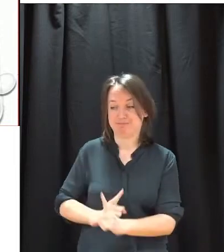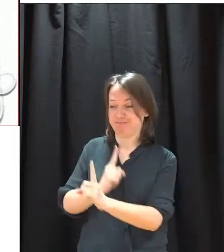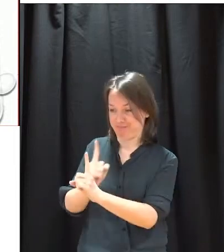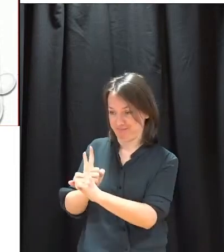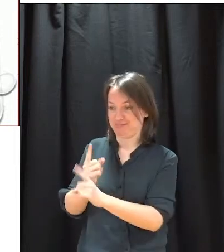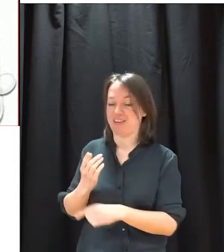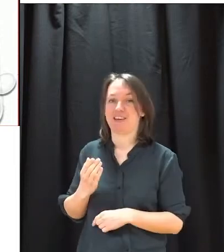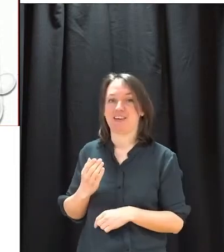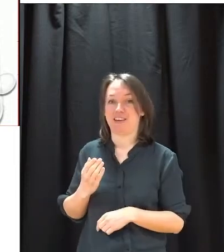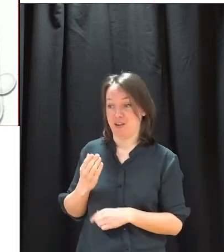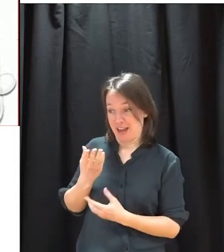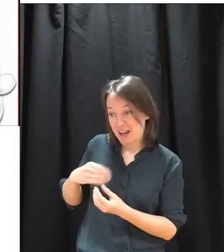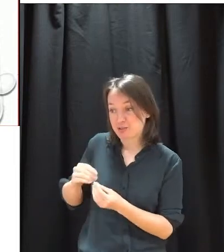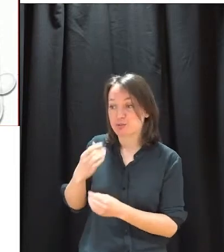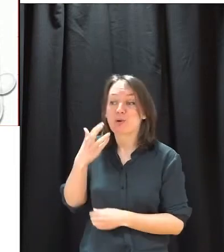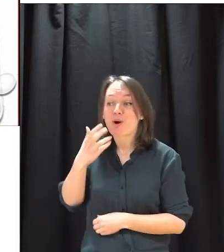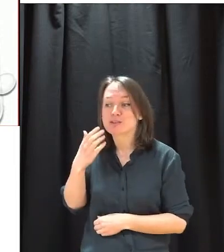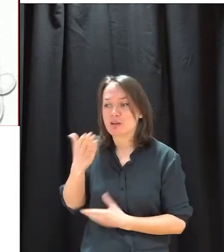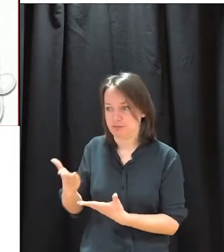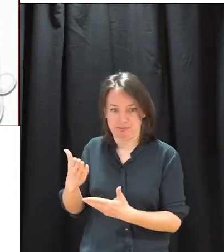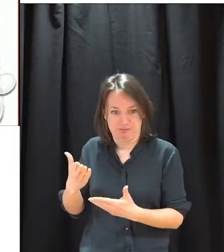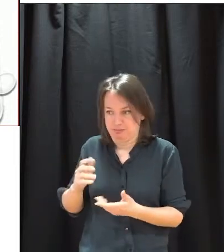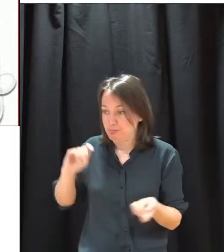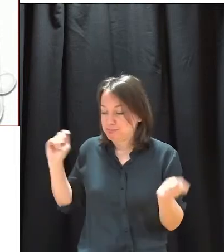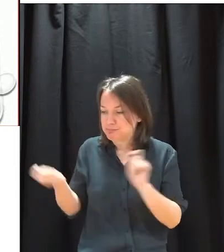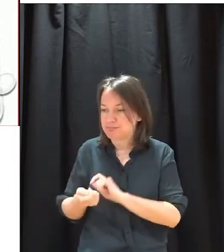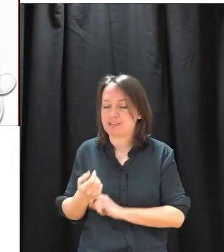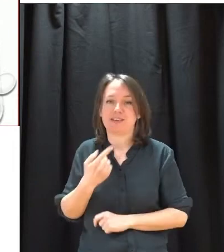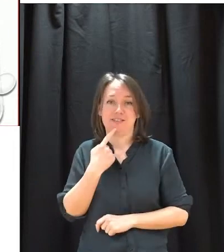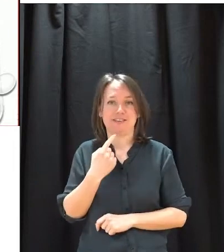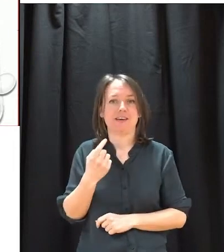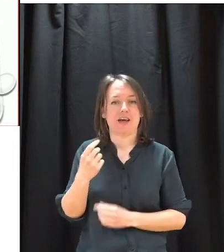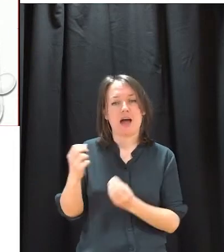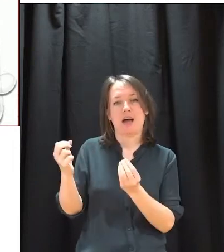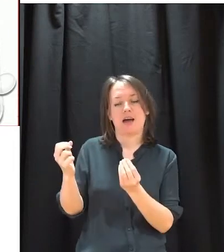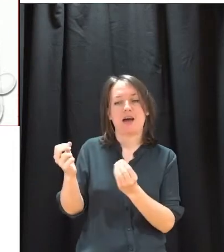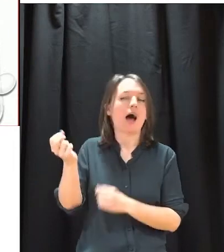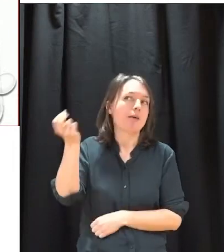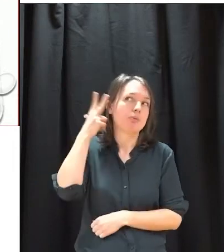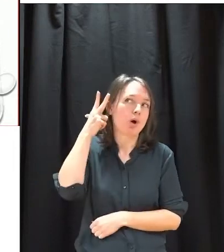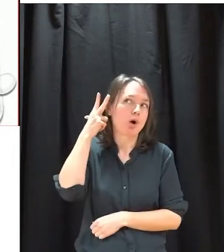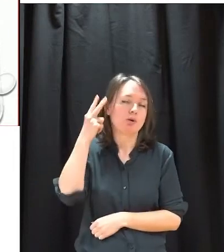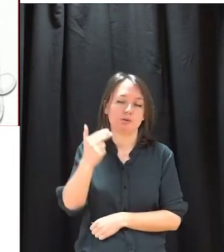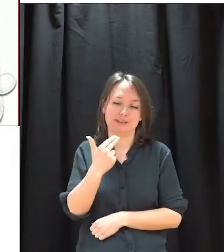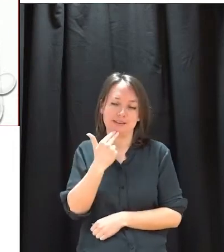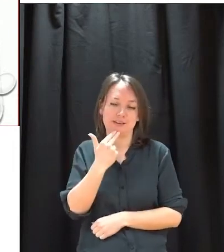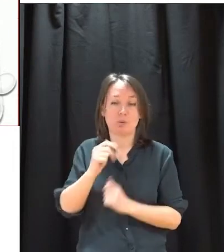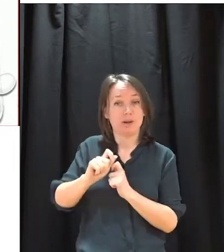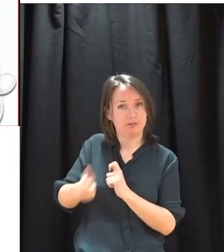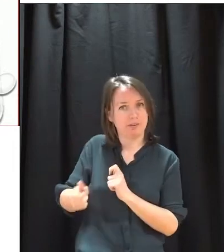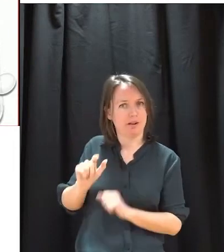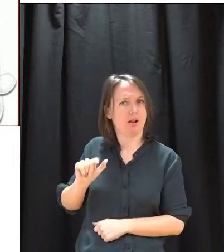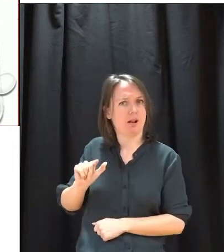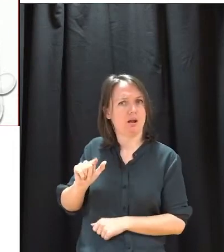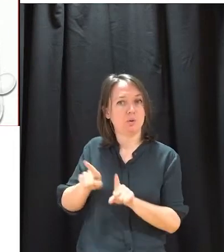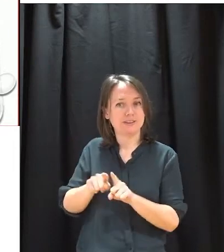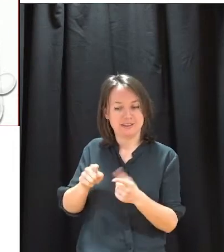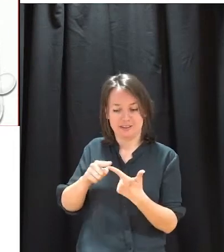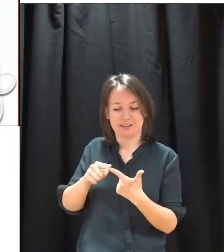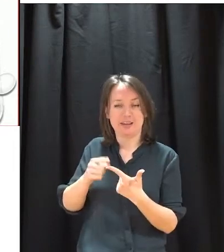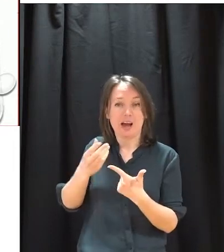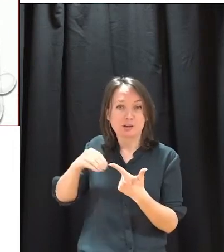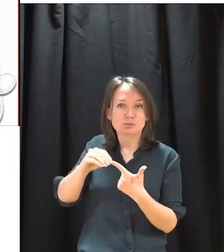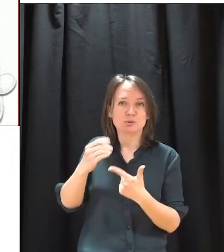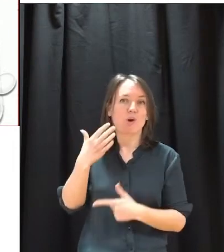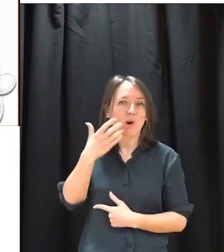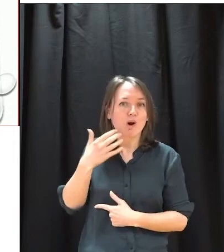du code, ça lui a permis de beaucoup progresser. Donc on voit un effet de l'utilisation de son implant cochléaire. On voit aussi un effet de l'utilisation du code.